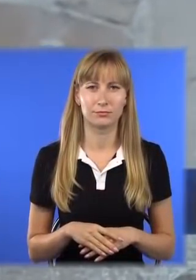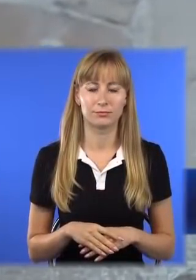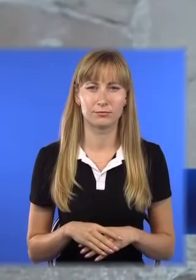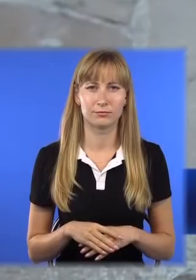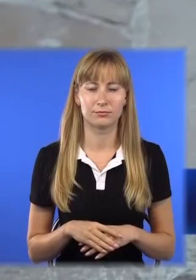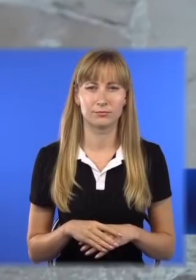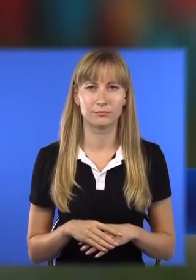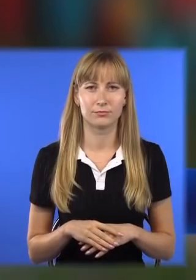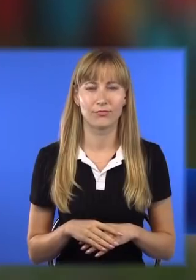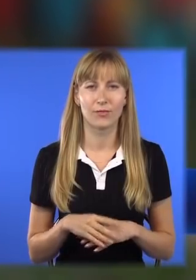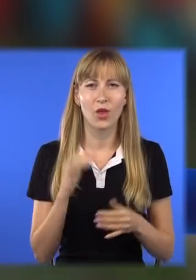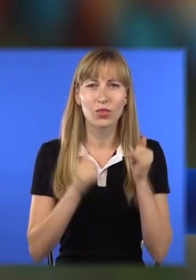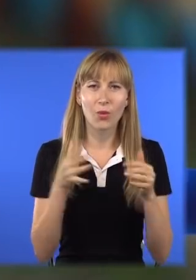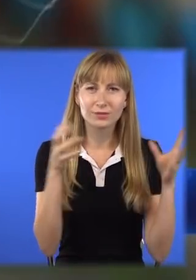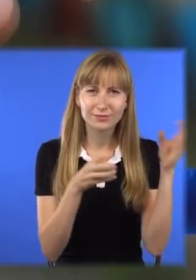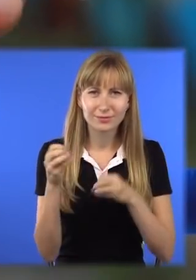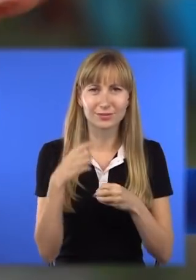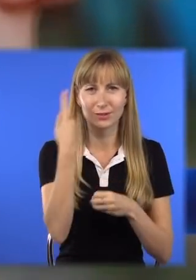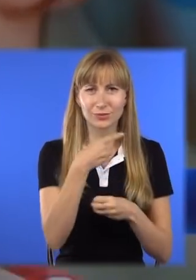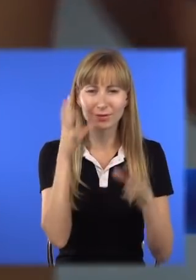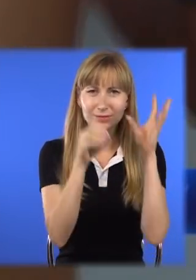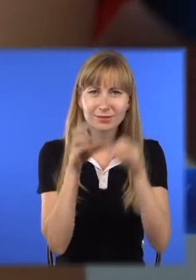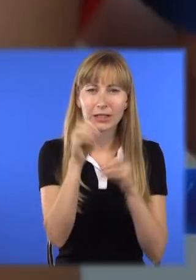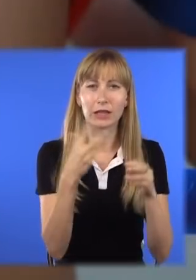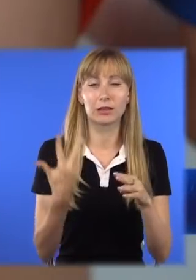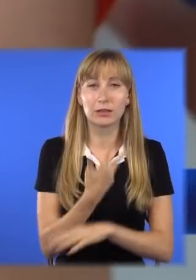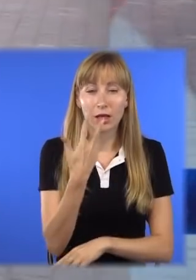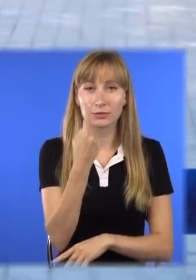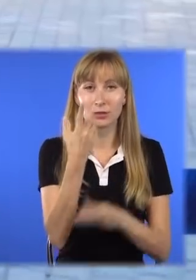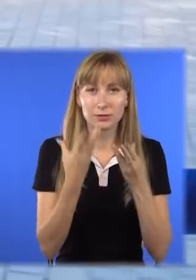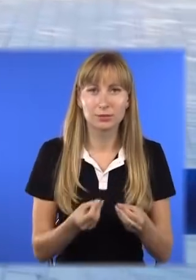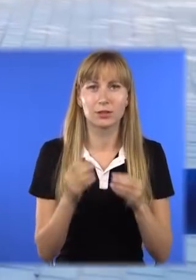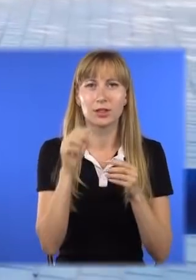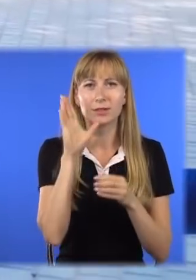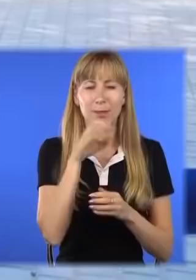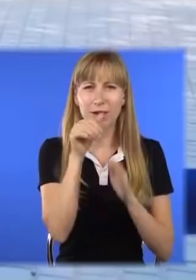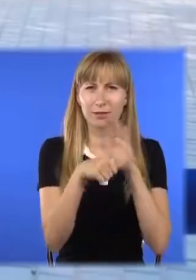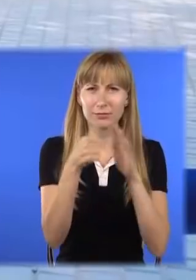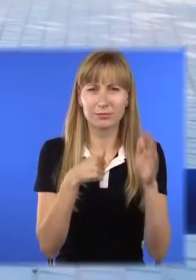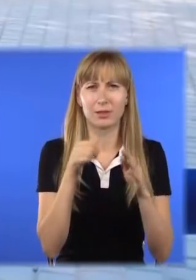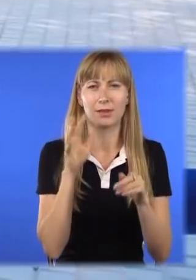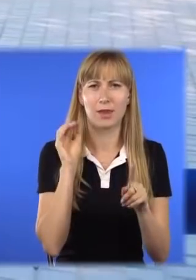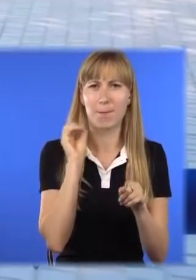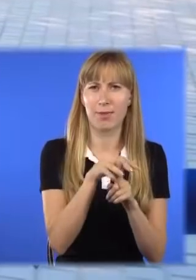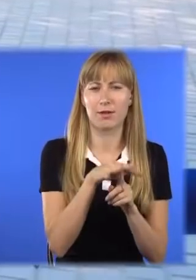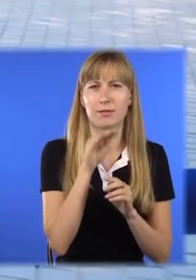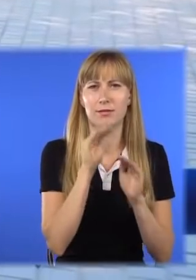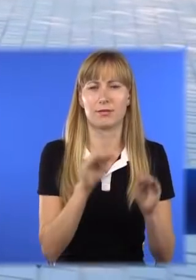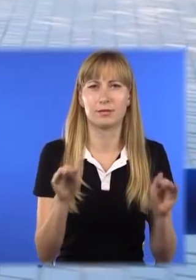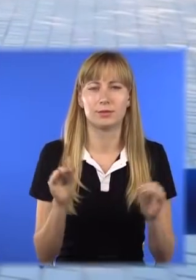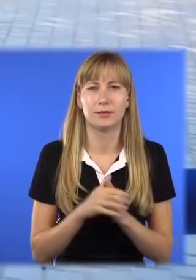Покусані ноги та обличчя. Тричі за один день безхатні собаки напали на дітей. Не завжди знайомство з безпритульною